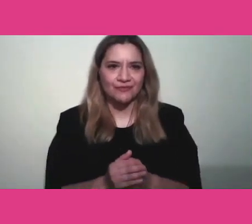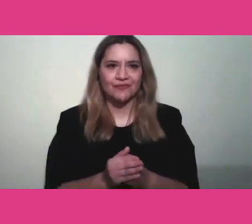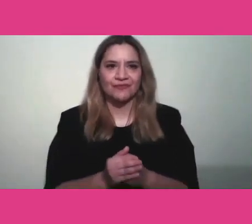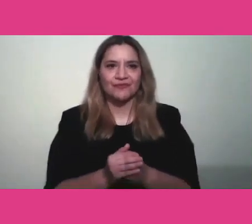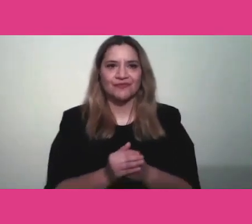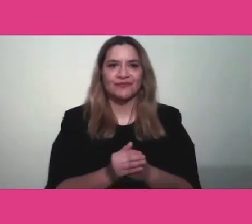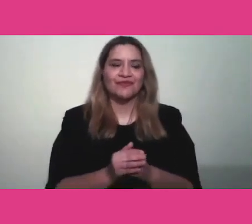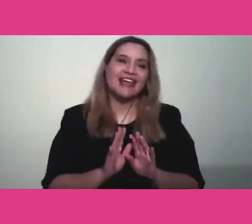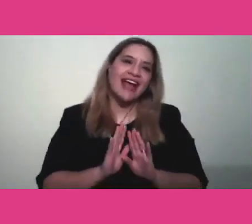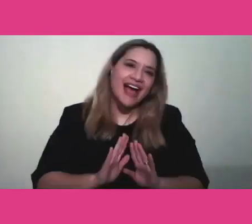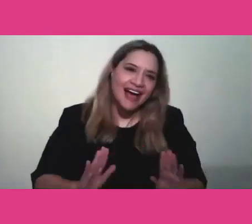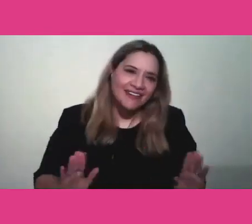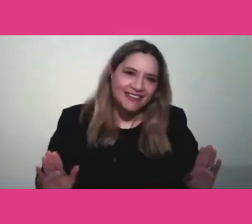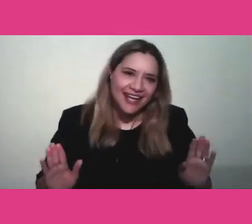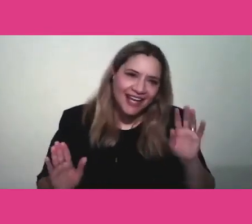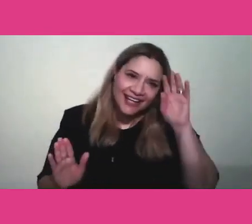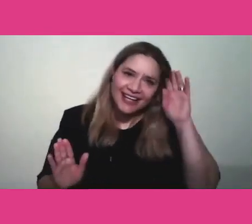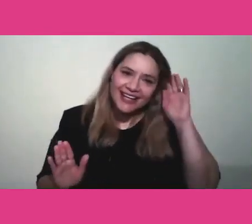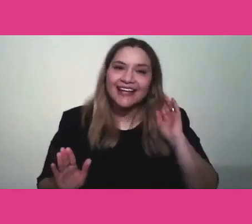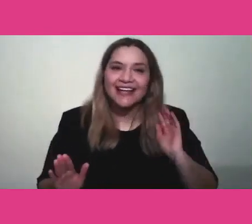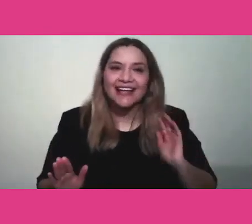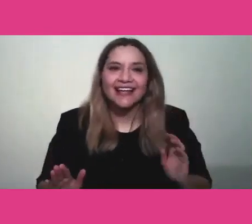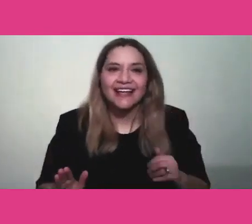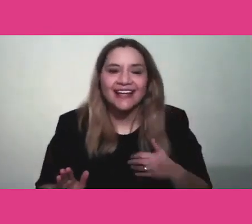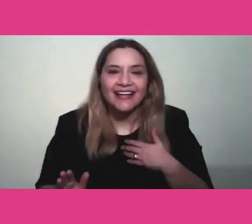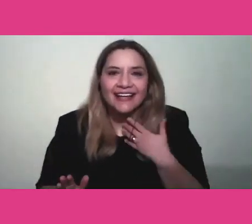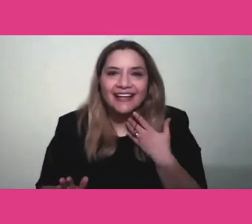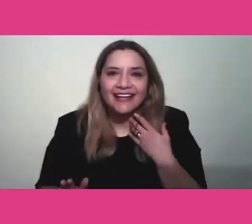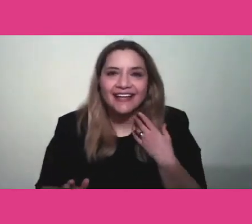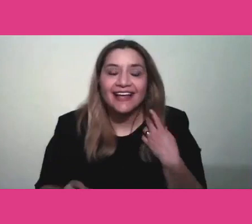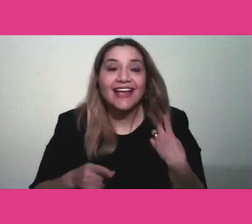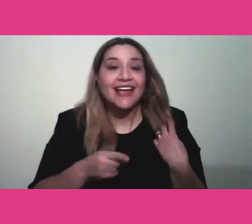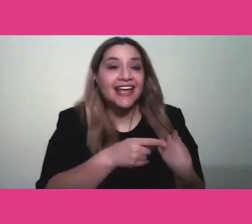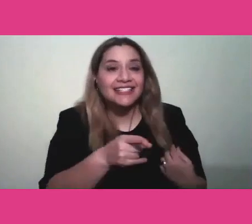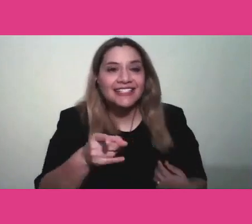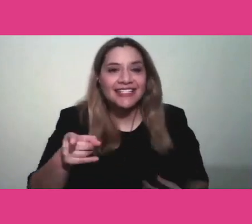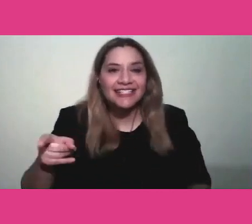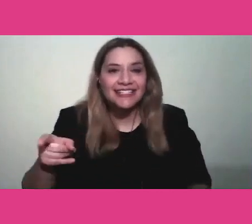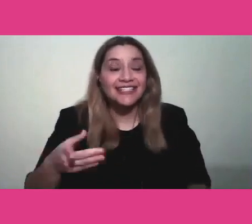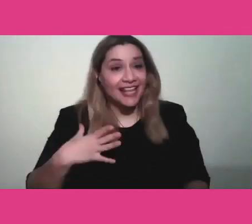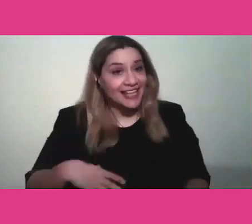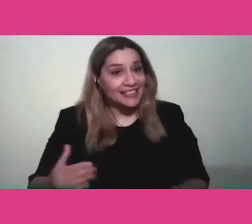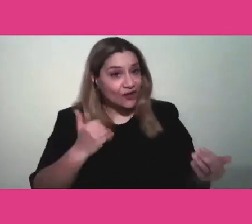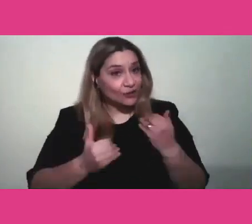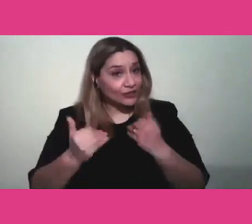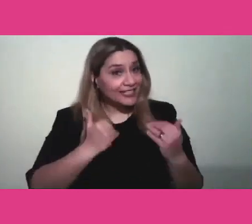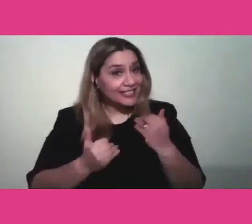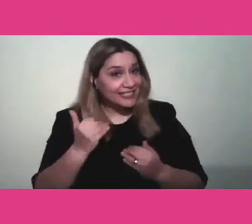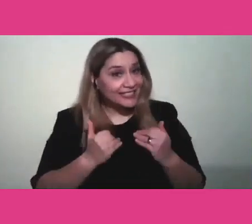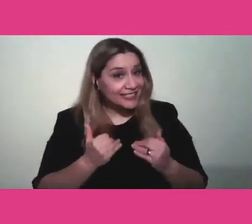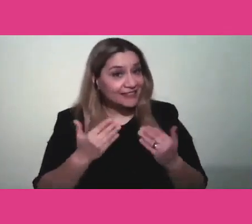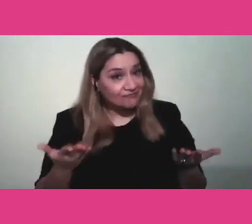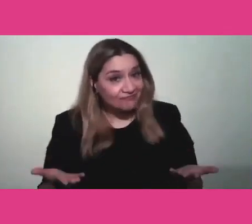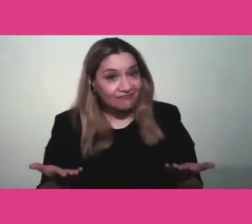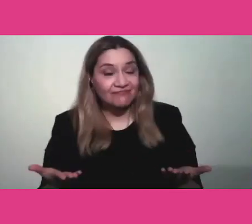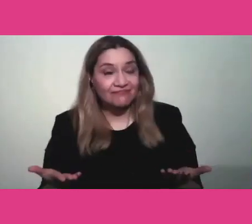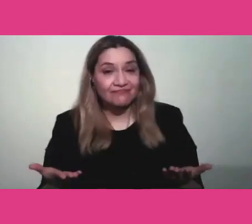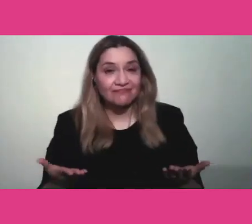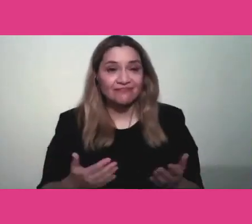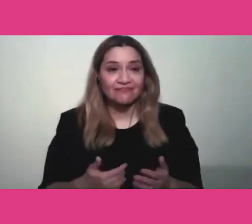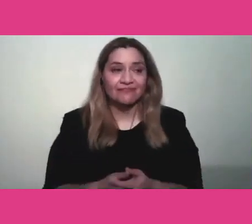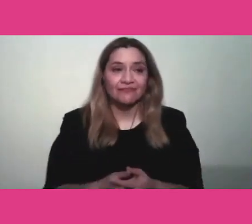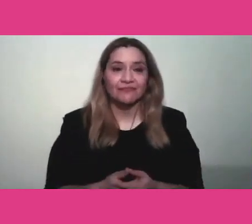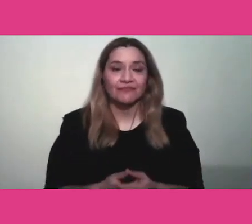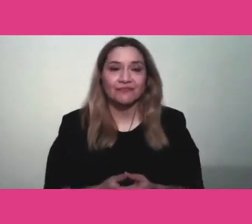Αυτά, εσείς έχετε ερωτήσεις να μου κάνετε.